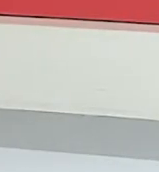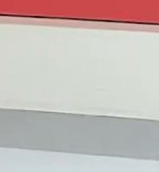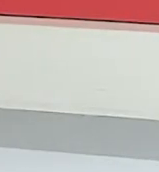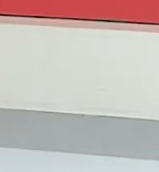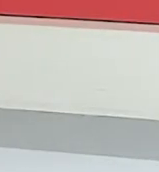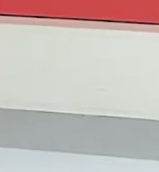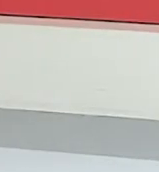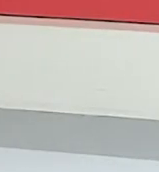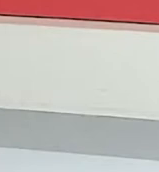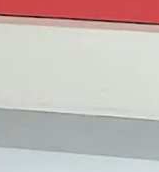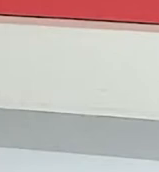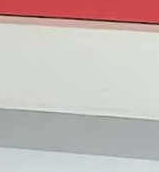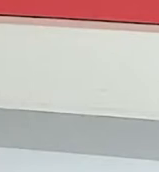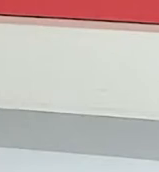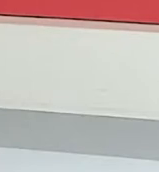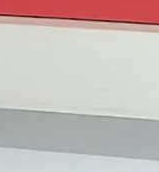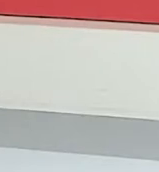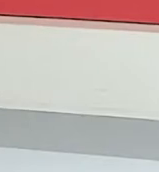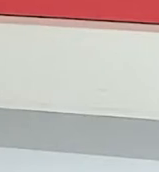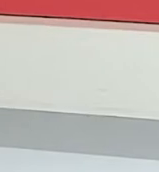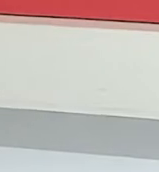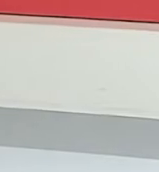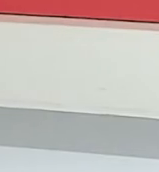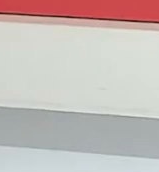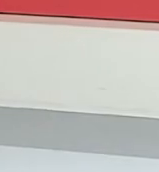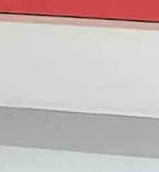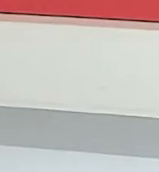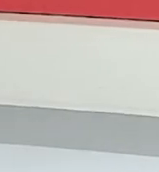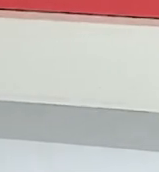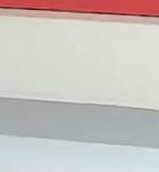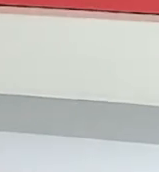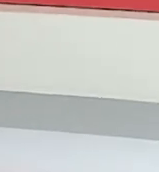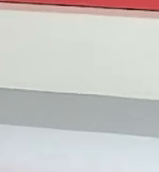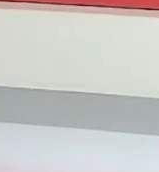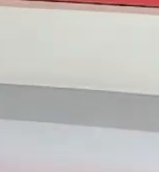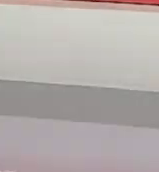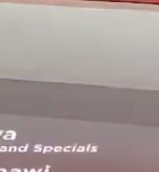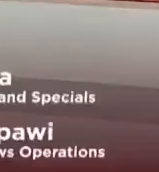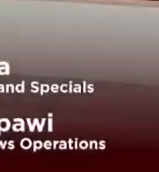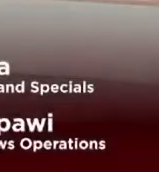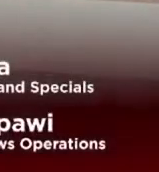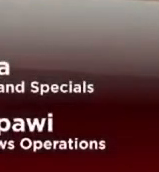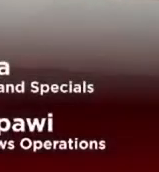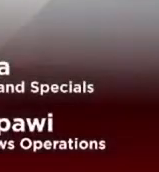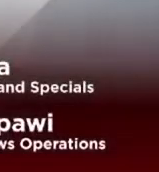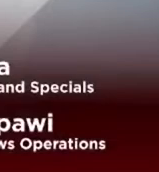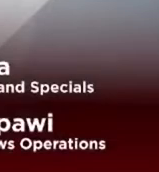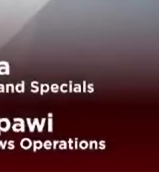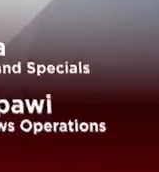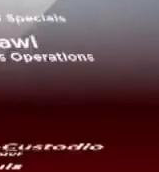saksi. Sa ngalan ni Maki Pulido, ako si Ato Maraulio. Para sa Pilipino, ito ang State of the Nation.